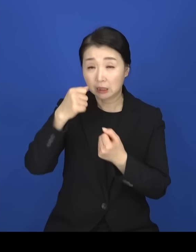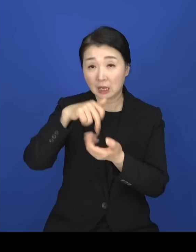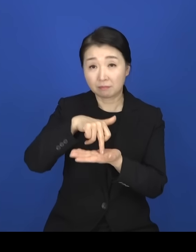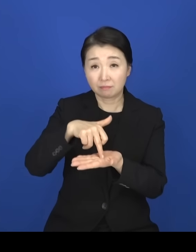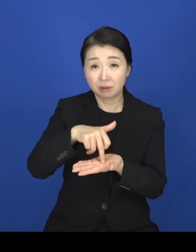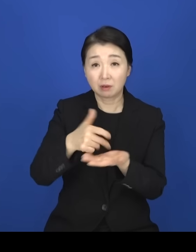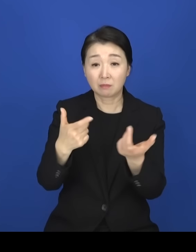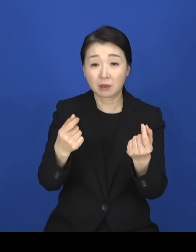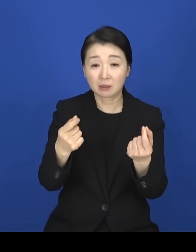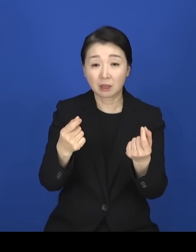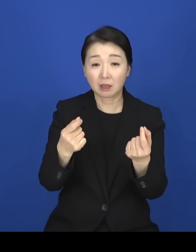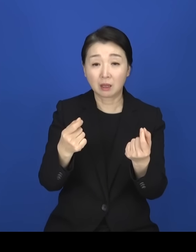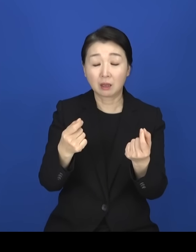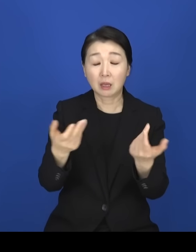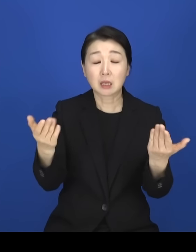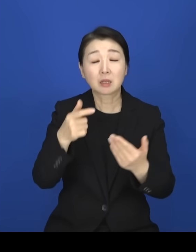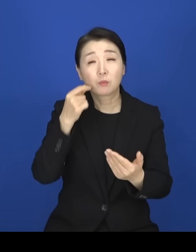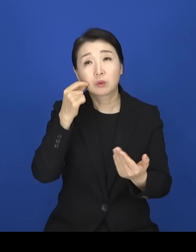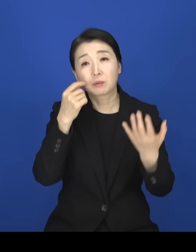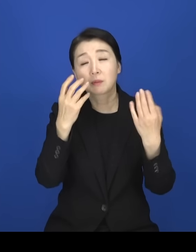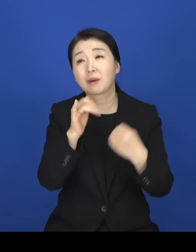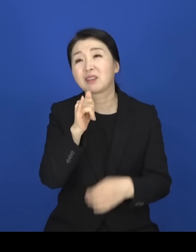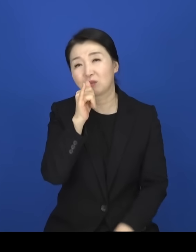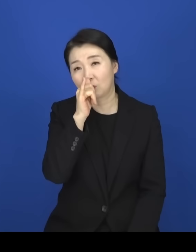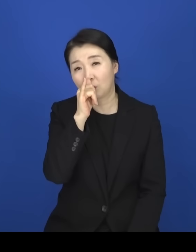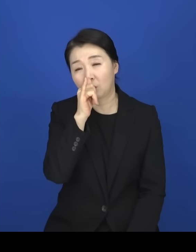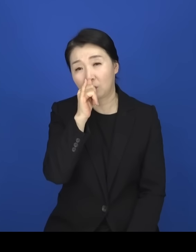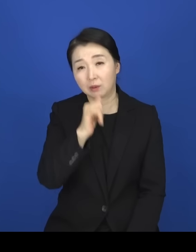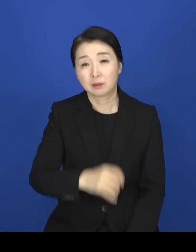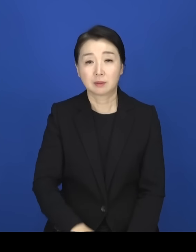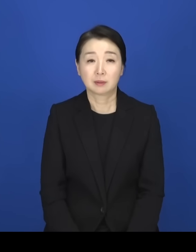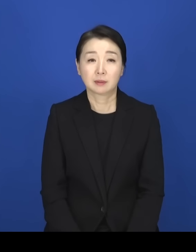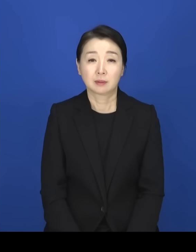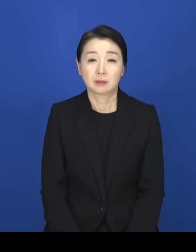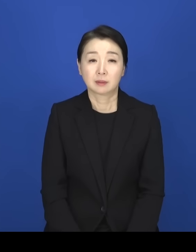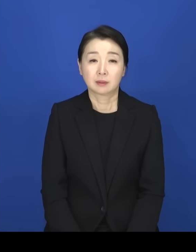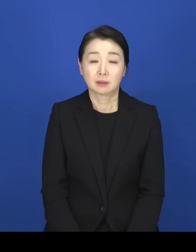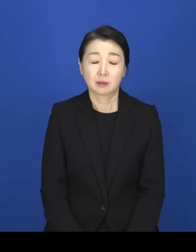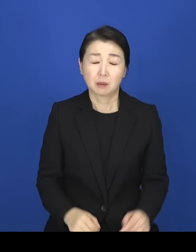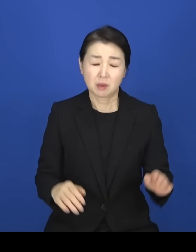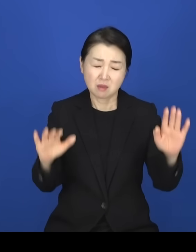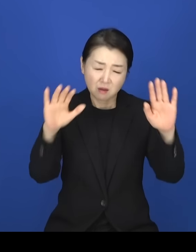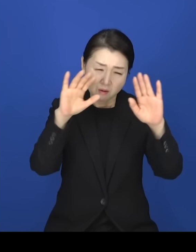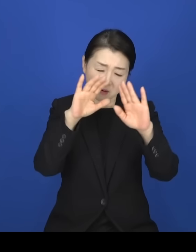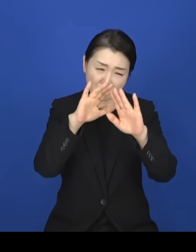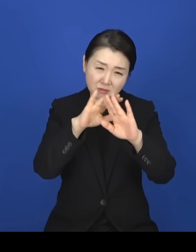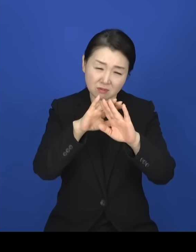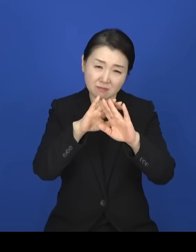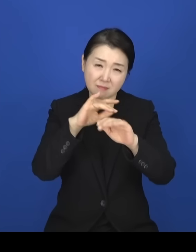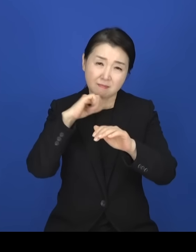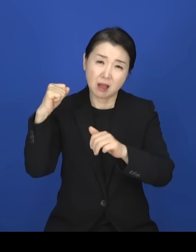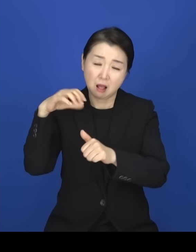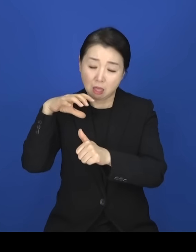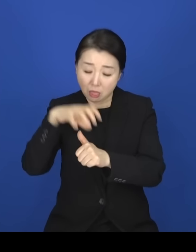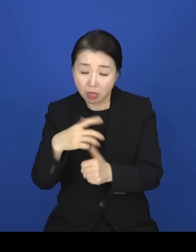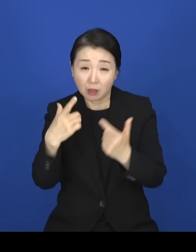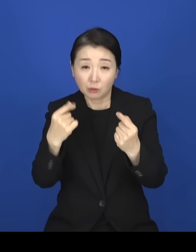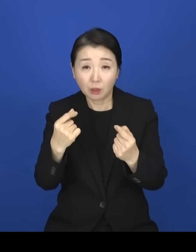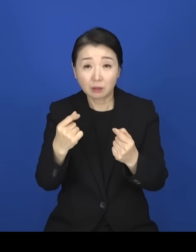절므로써 못할 일들이 계속 생각이 나더라고요. 이게 어둠에 잠식된다라는 느낌이 야 내가 그럼 신랑